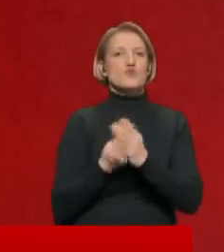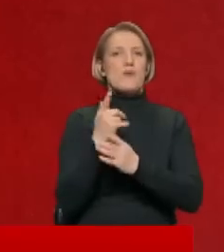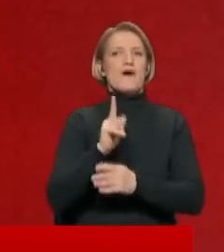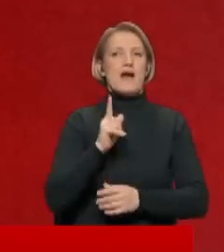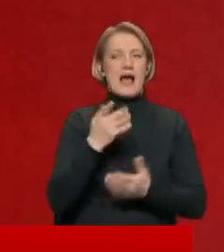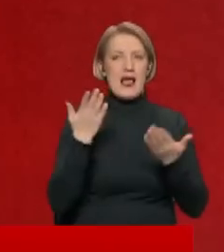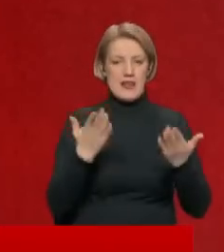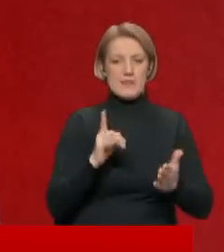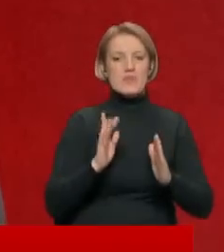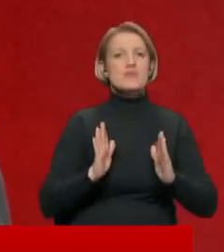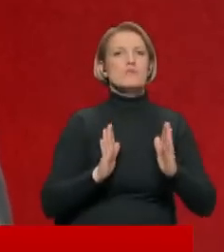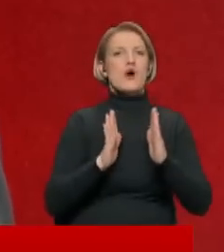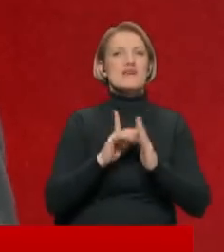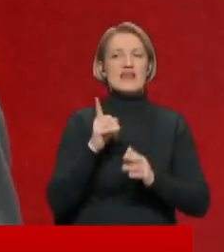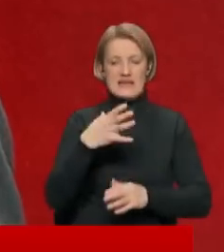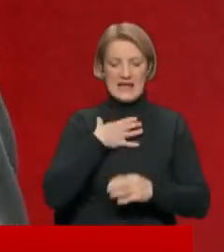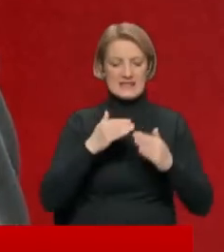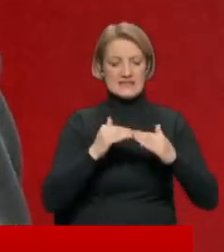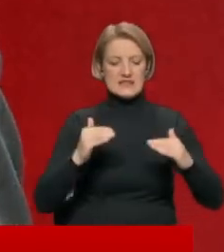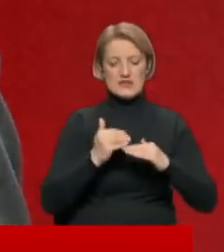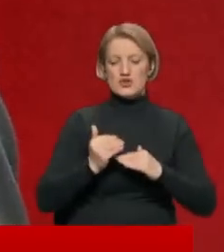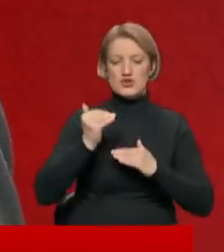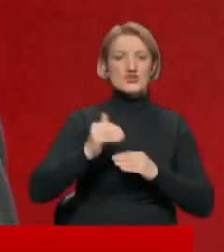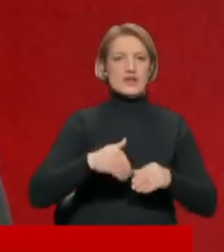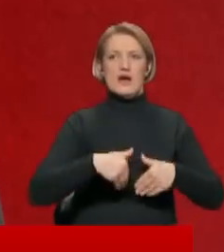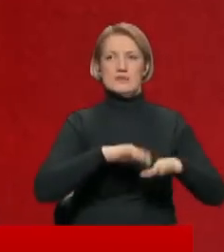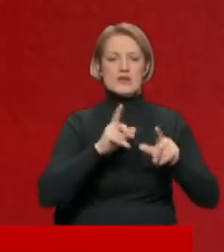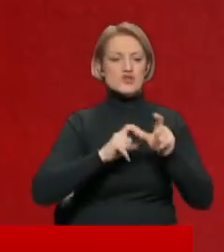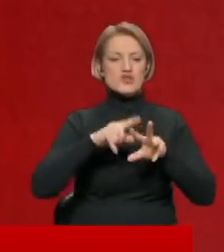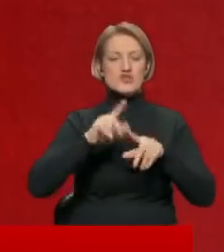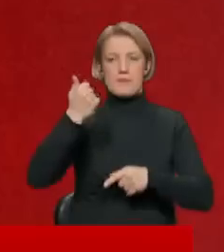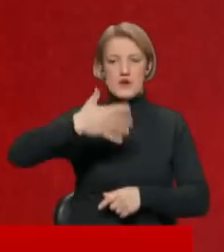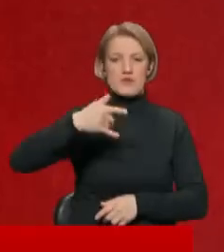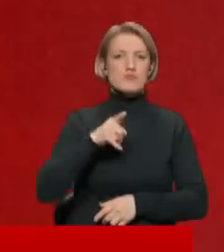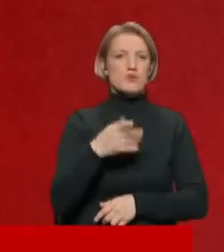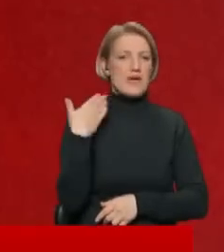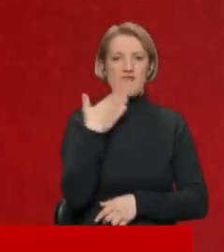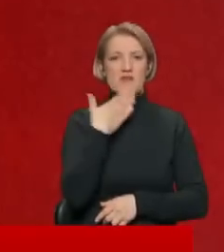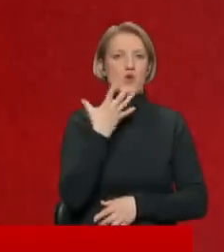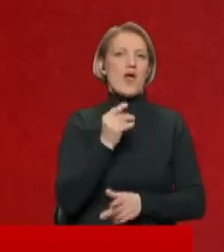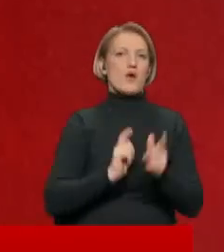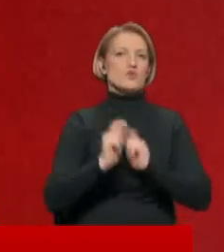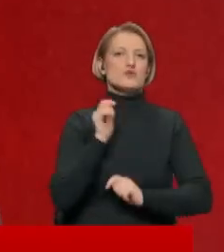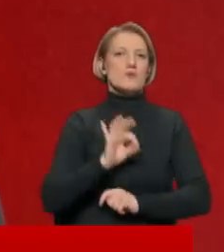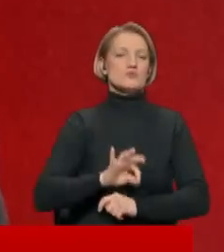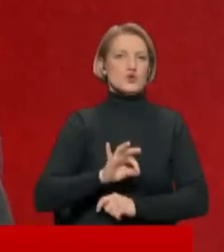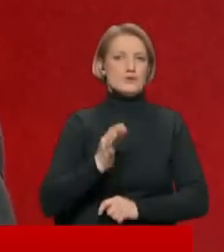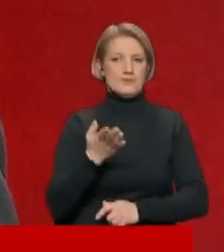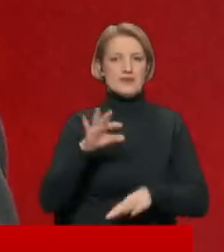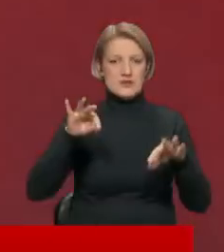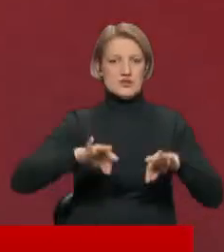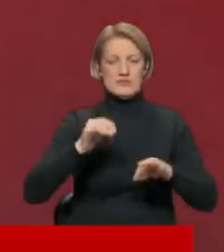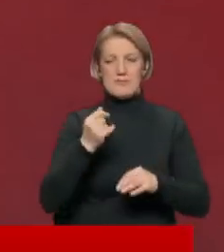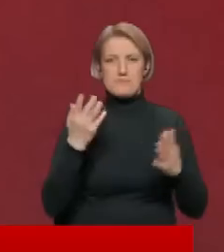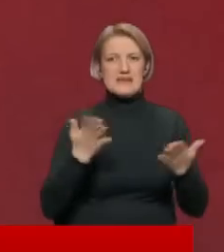Elbette muhaliflerini kendi sınırlarının dışına çıkartmış Şam rejimi de bunu bir avantaj olarak kullanıyor bugün Şimdi